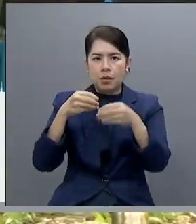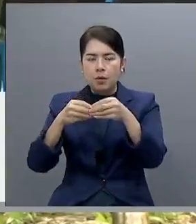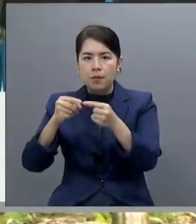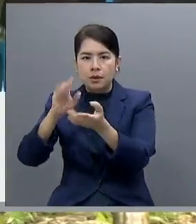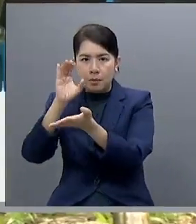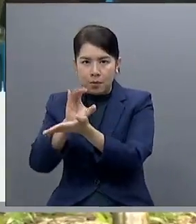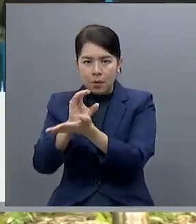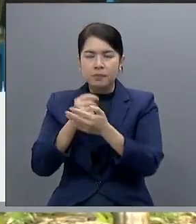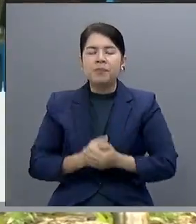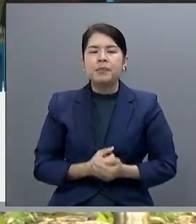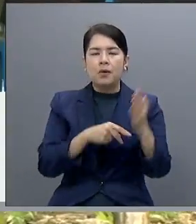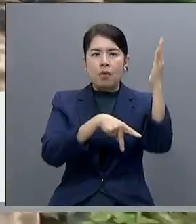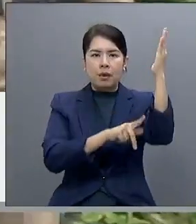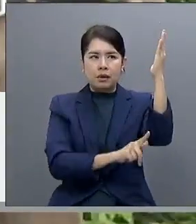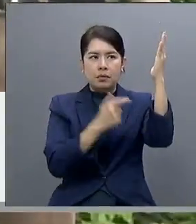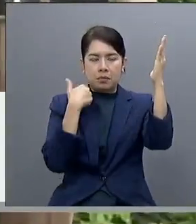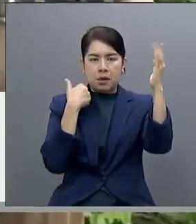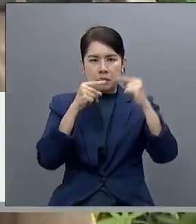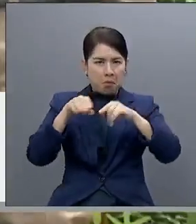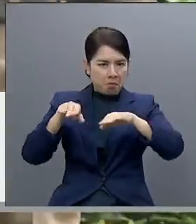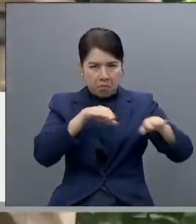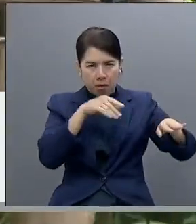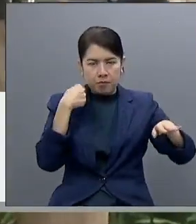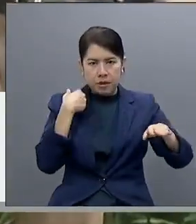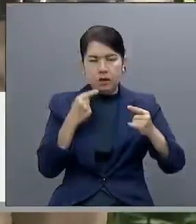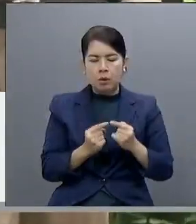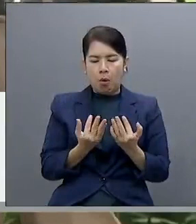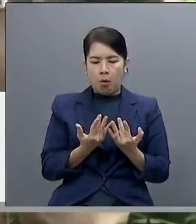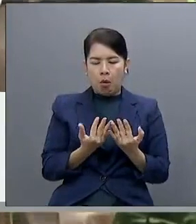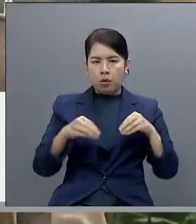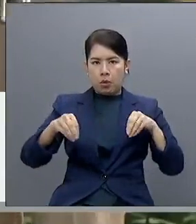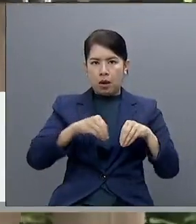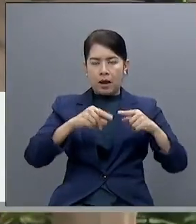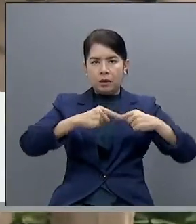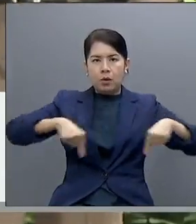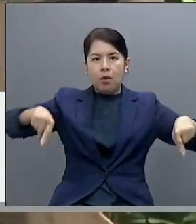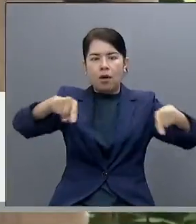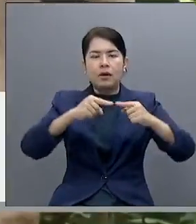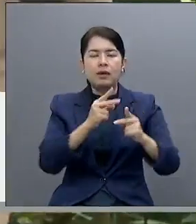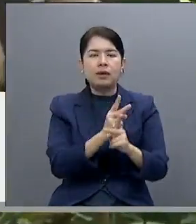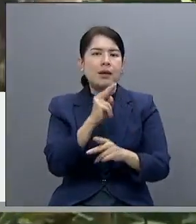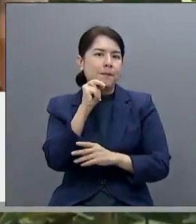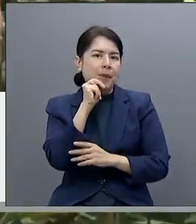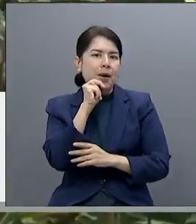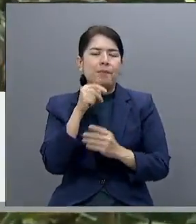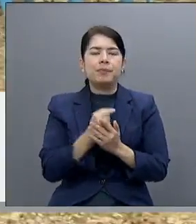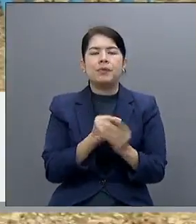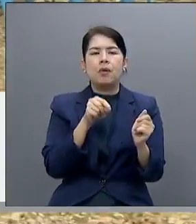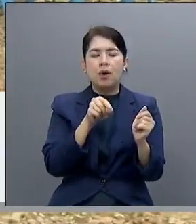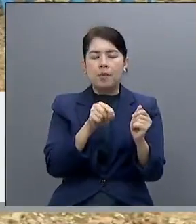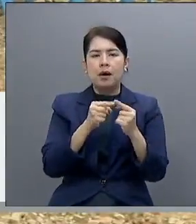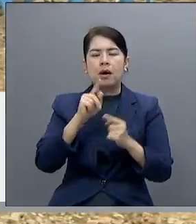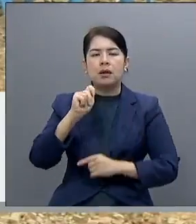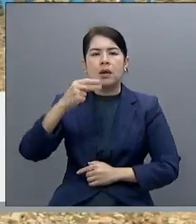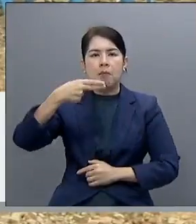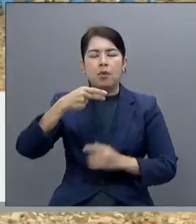ำบลจังหวัดพัทลุงถูกสั่งให้เตรียมความพร้อมอยู่บริเวณอ่างเก็บน้ำคลองหัวช้างอำเภอตำบลจังหวัดพัทลุงเพื่อเตรียมเข้าไปตรวจส